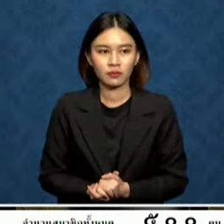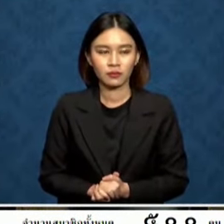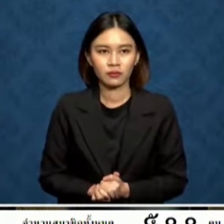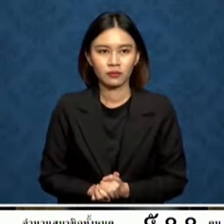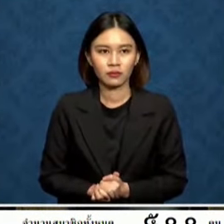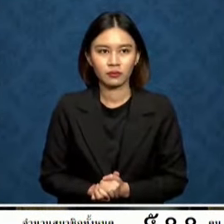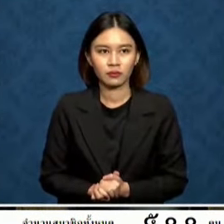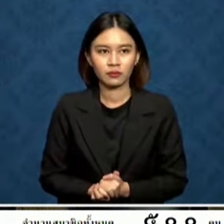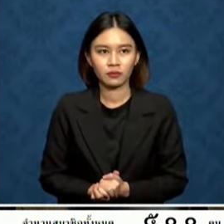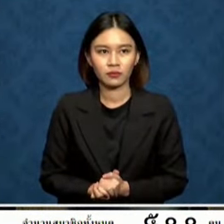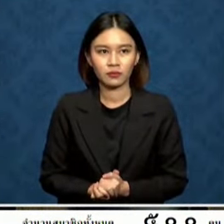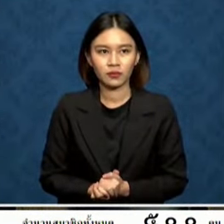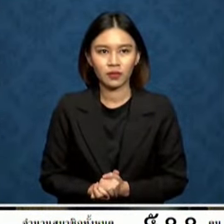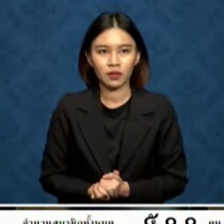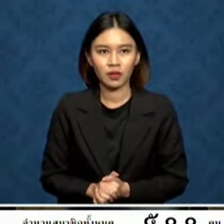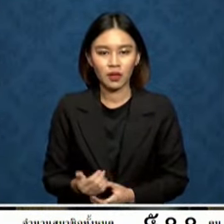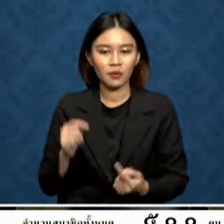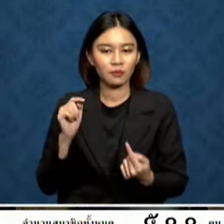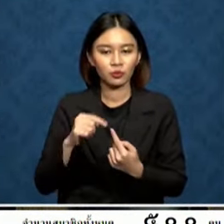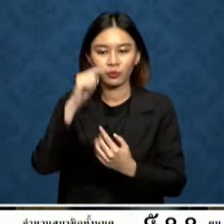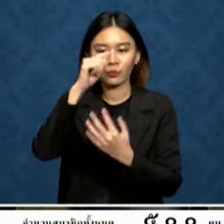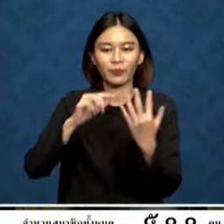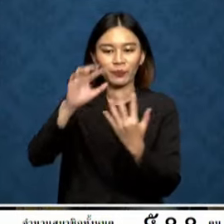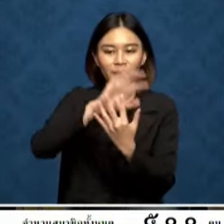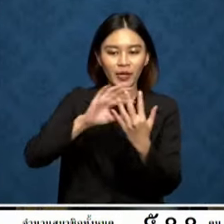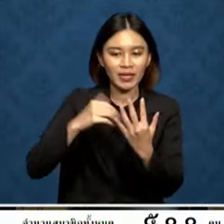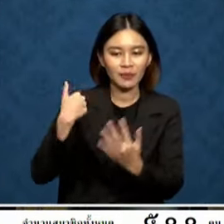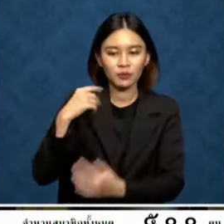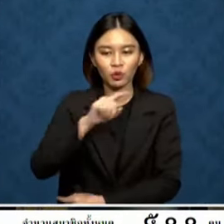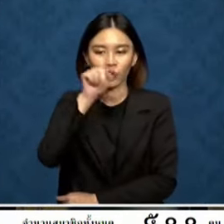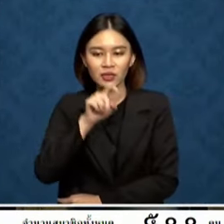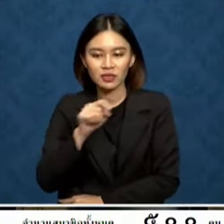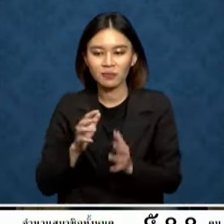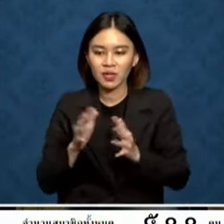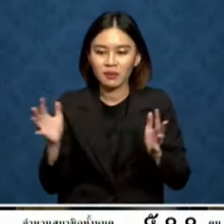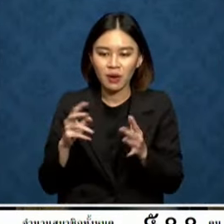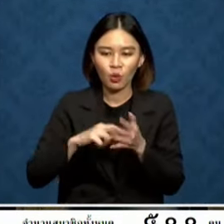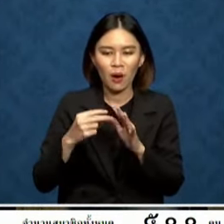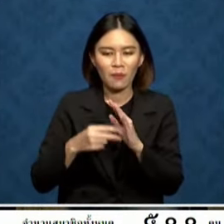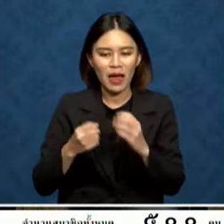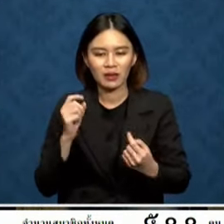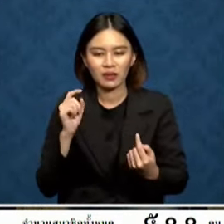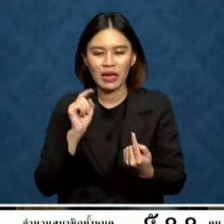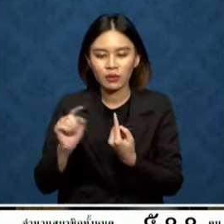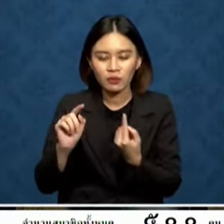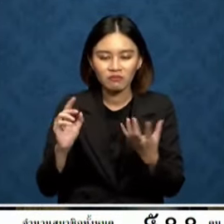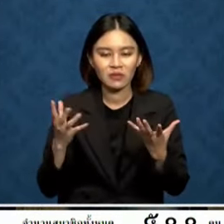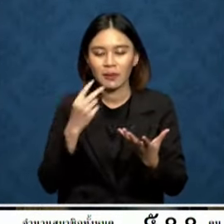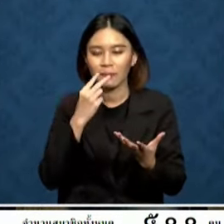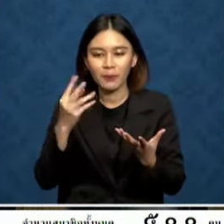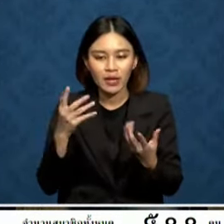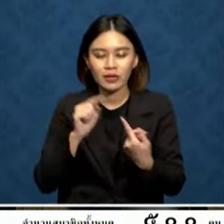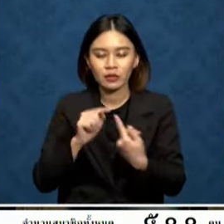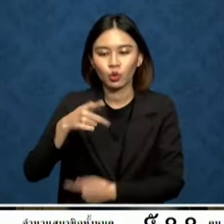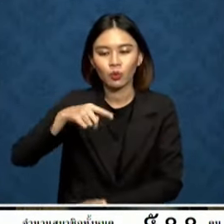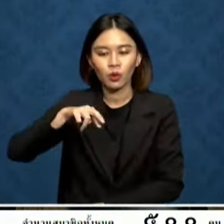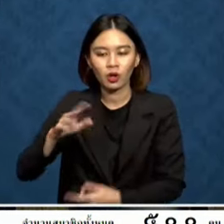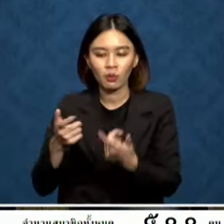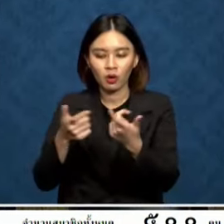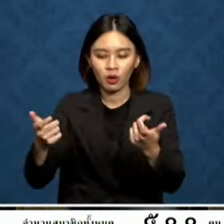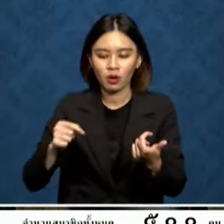ครับยังมีโจทย์ของประเทศอีกเยอะครับที่มันไม่สะท้อนให้เห็นผ่านร่างพระราชบัติ